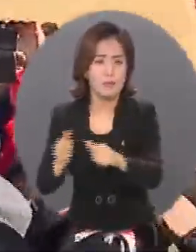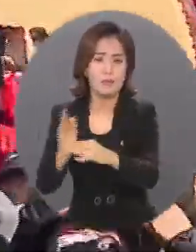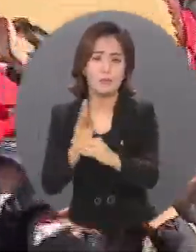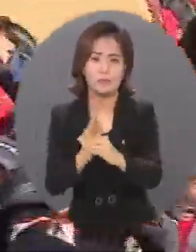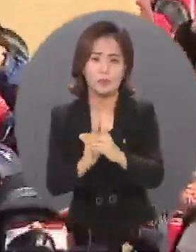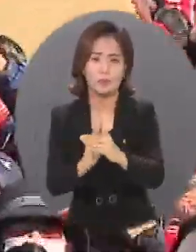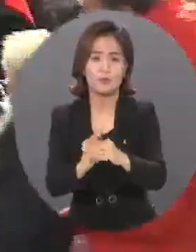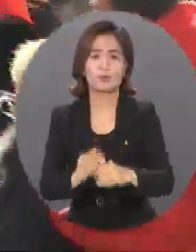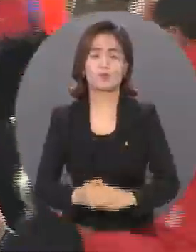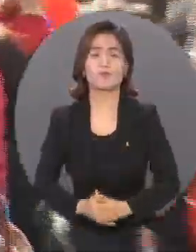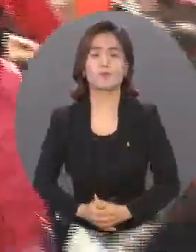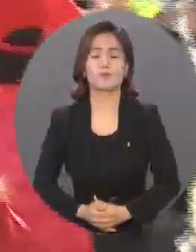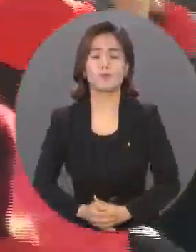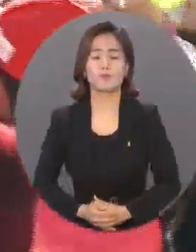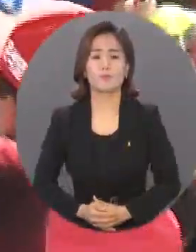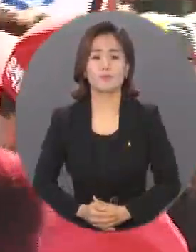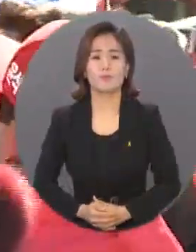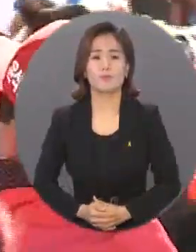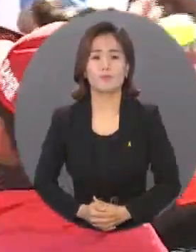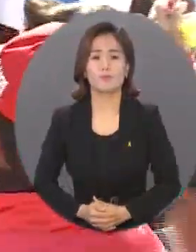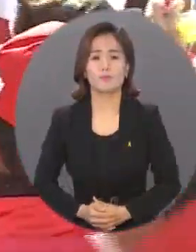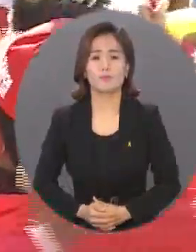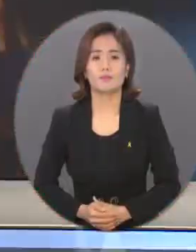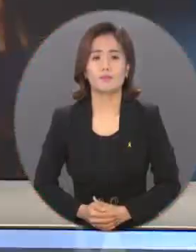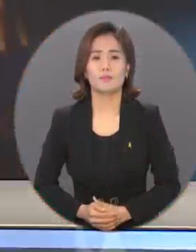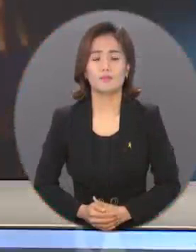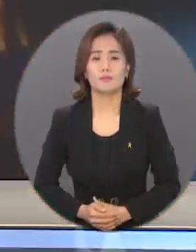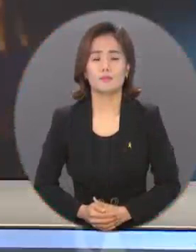있습니다. MBC 뉴스 송정근입니다.